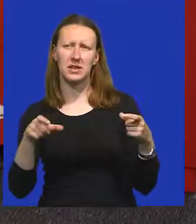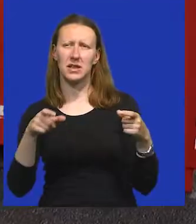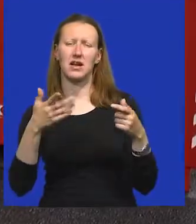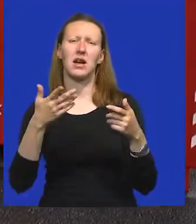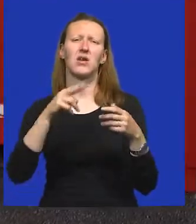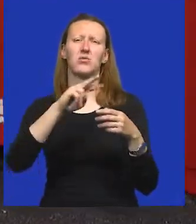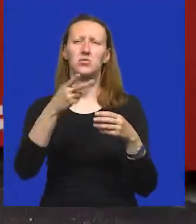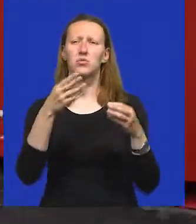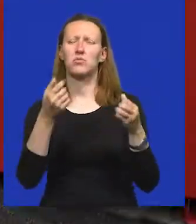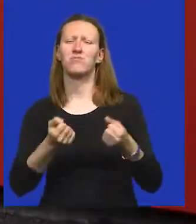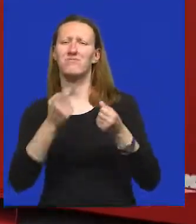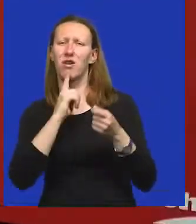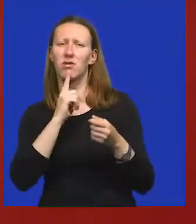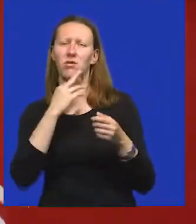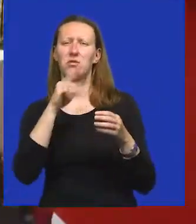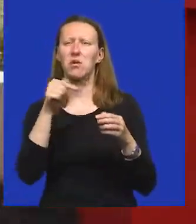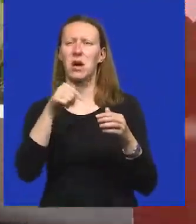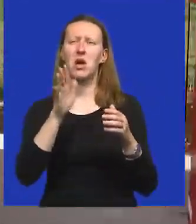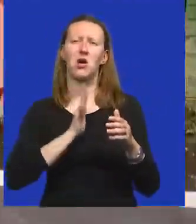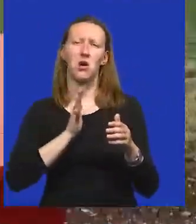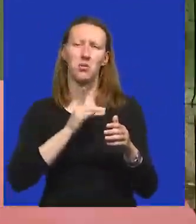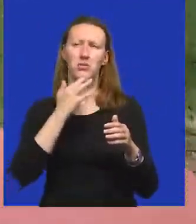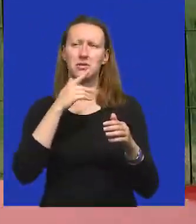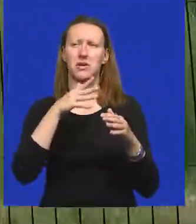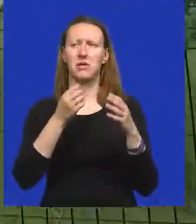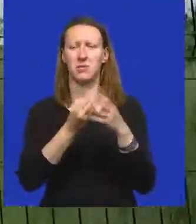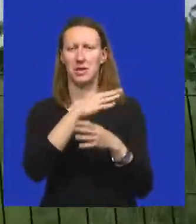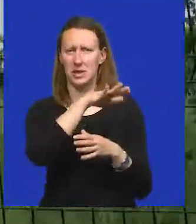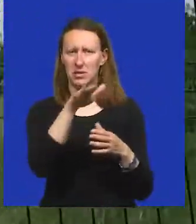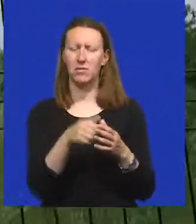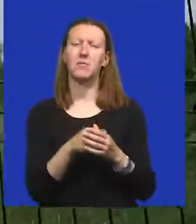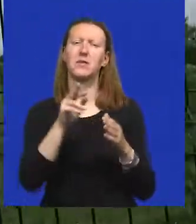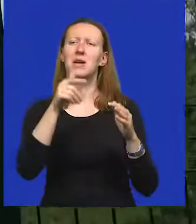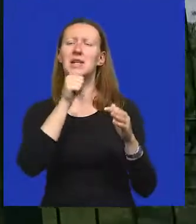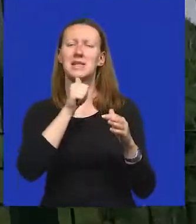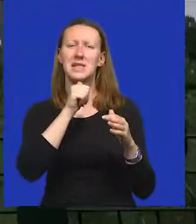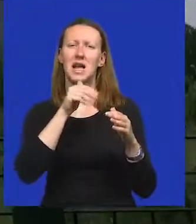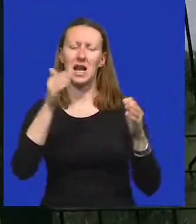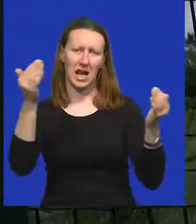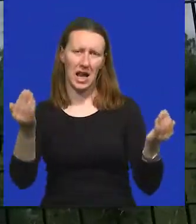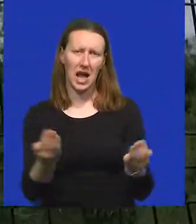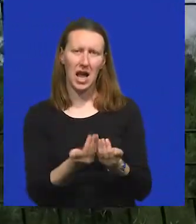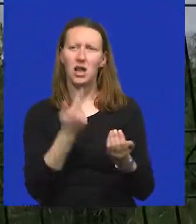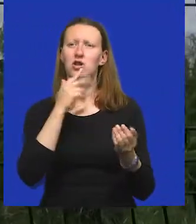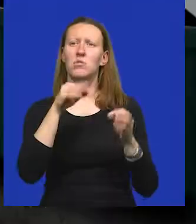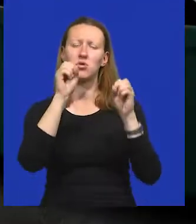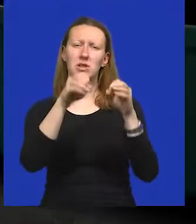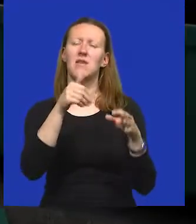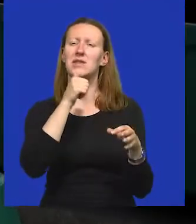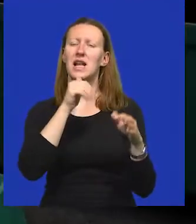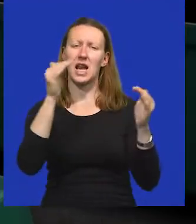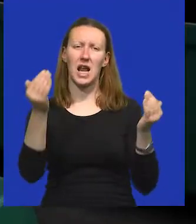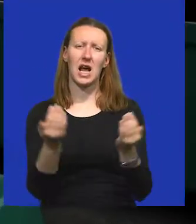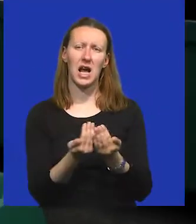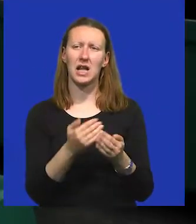vernici, altre sostanze che contengono sostanze pericolose per l'ambiente. Ci sono dei container verdi? Sì. Cosa si può mettere in